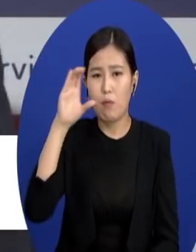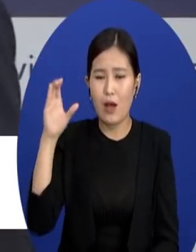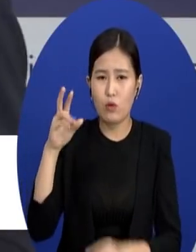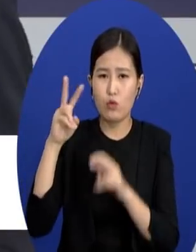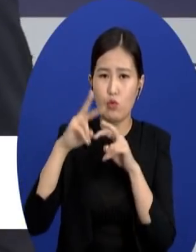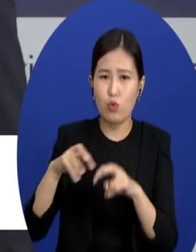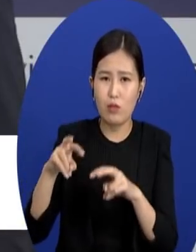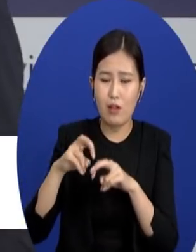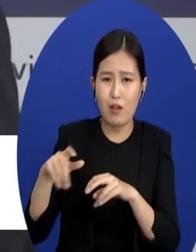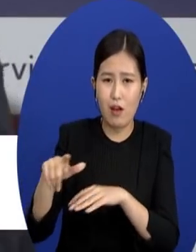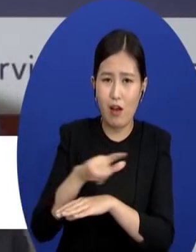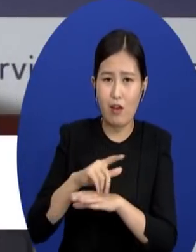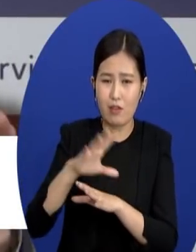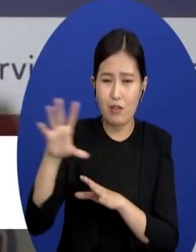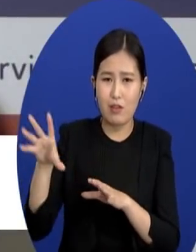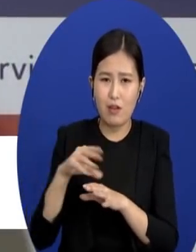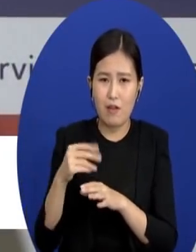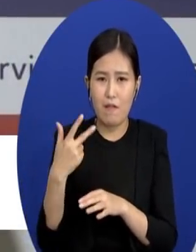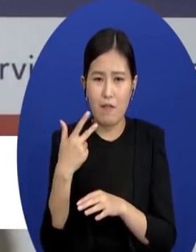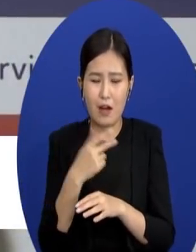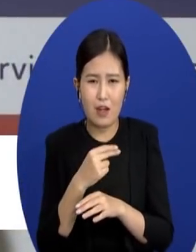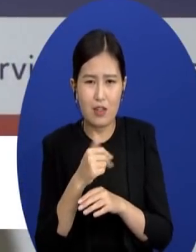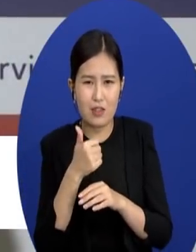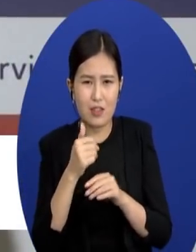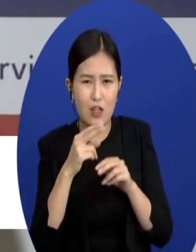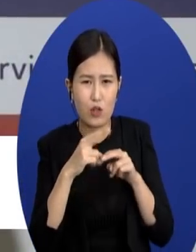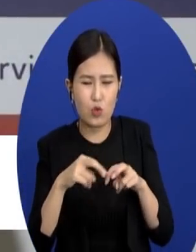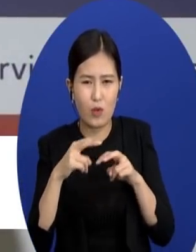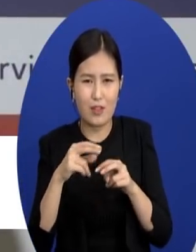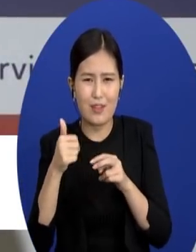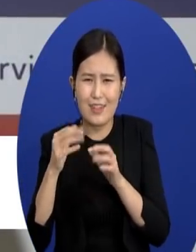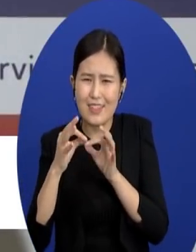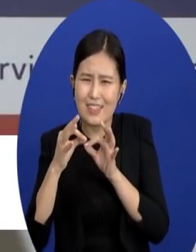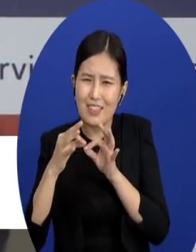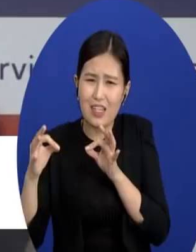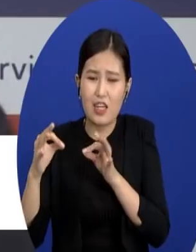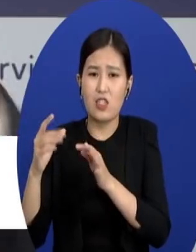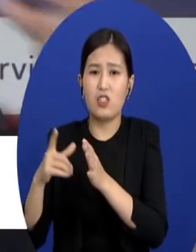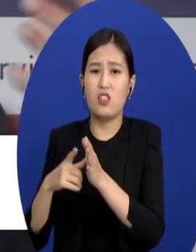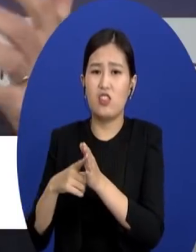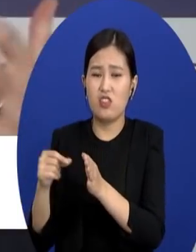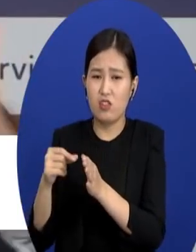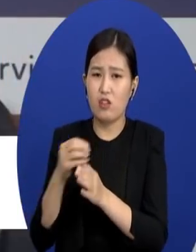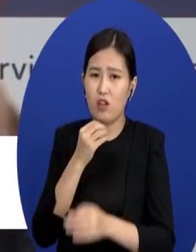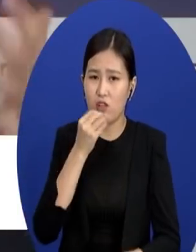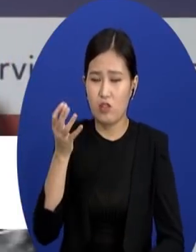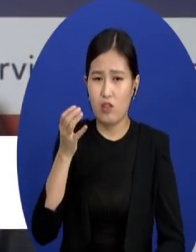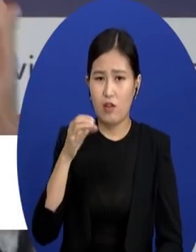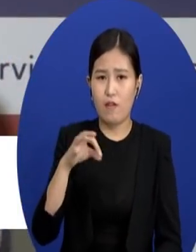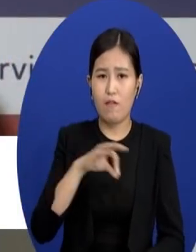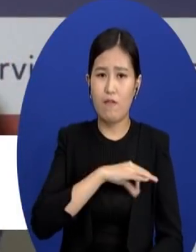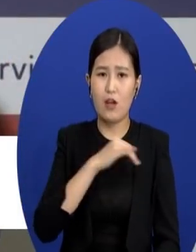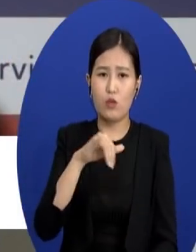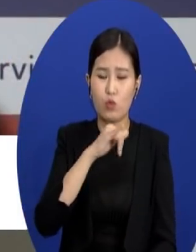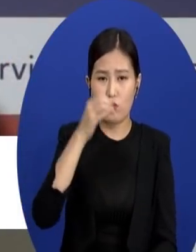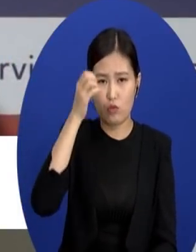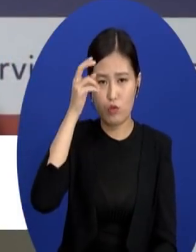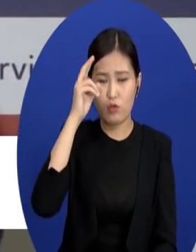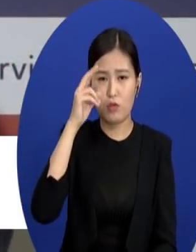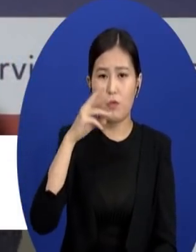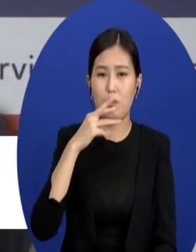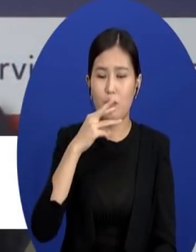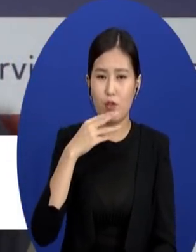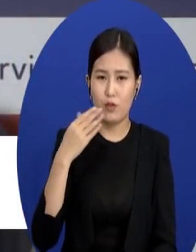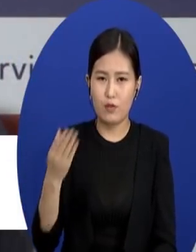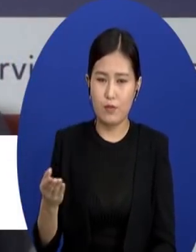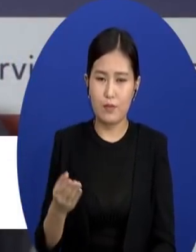хүрээлэнгүүдийн вакцины талаарх судалгааг илүү нарийн хийх шаардлагатай гэж Францийн төрийн тэргүүн шийдвэрээ тайлбарлажээ.